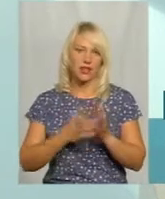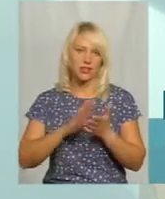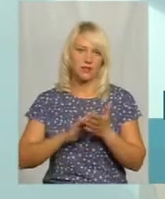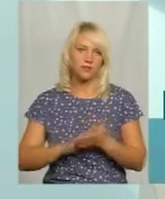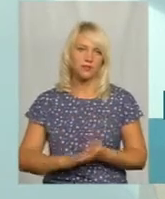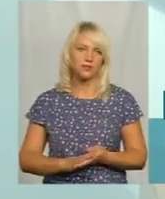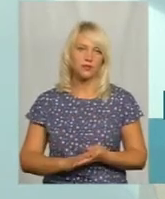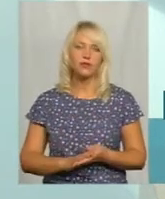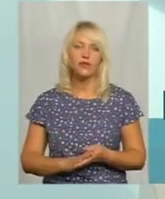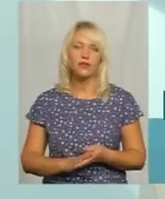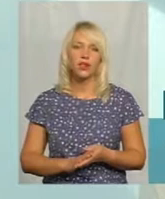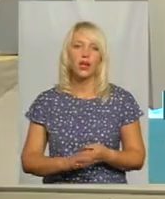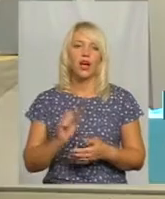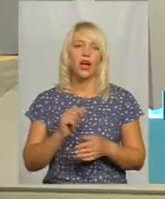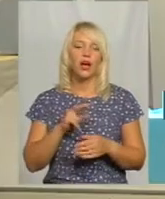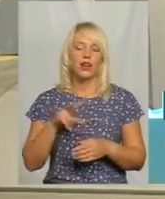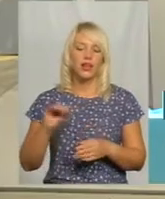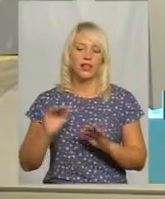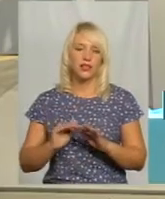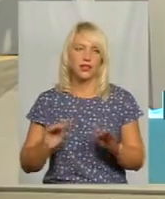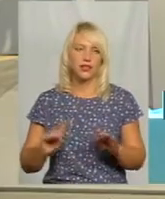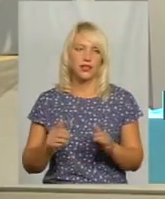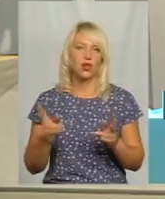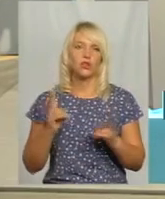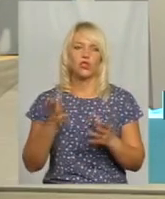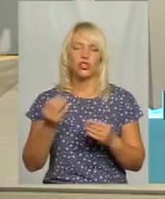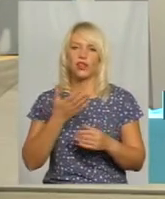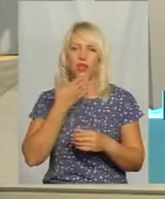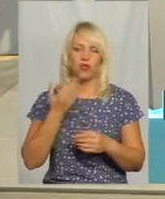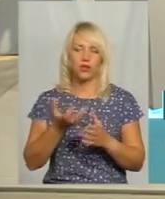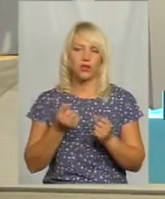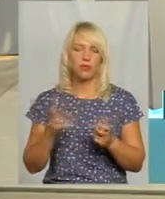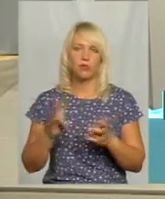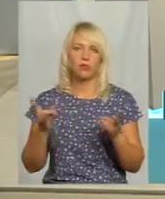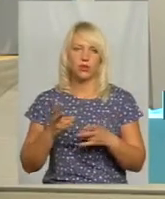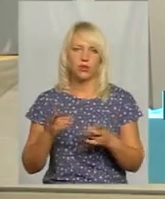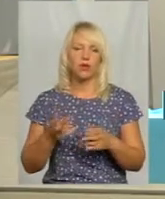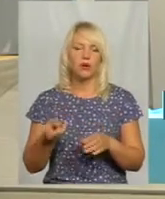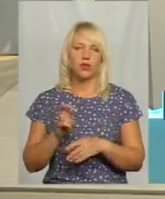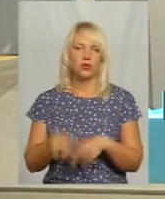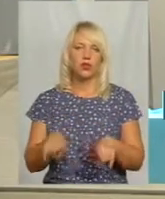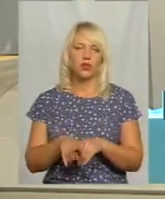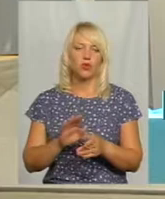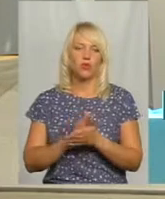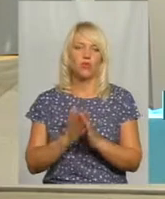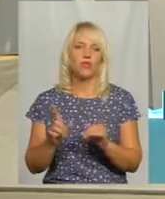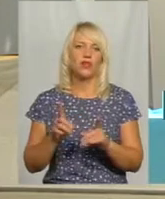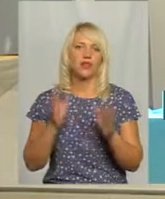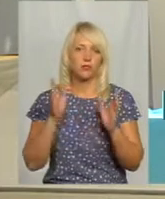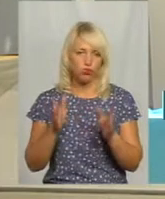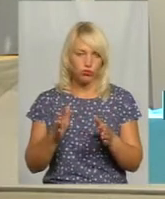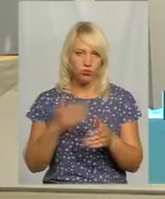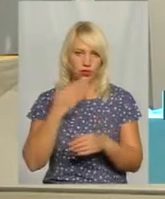екрані. Так, але діти в школах, яких не отримали всього, що потрібно, прийдуть вже в ті умови, які будуть?